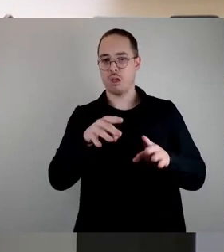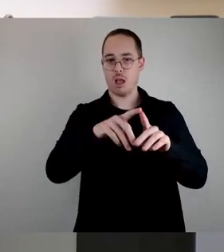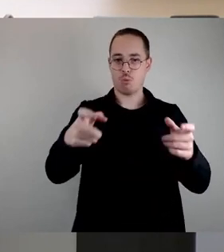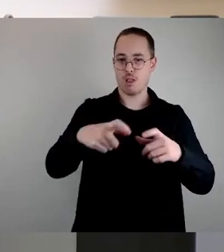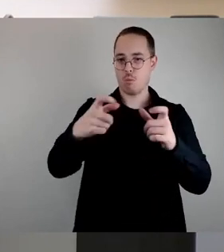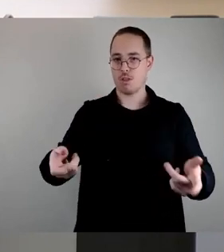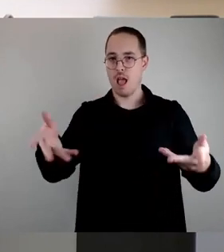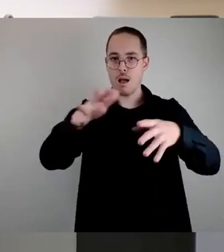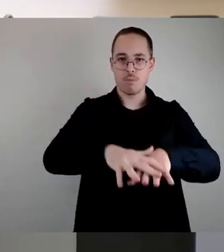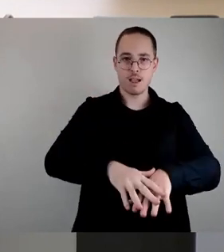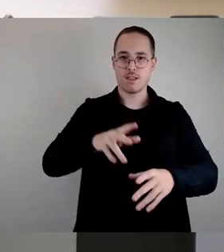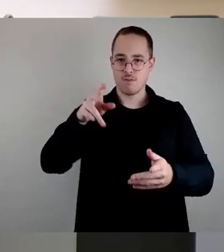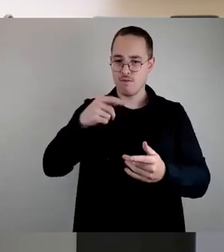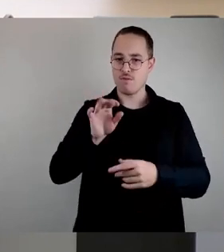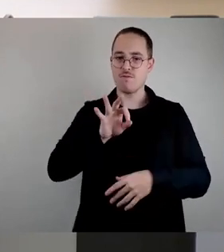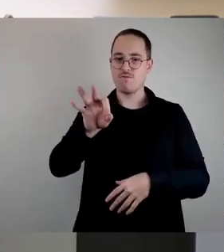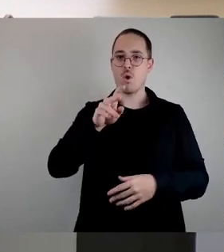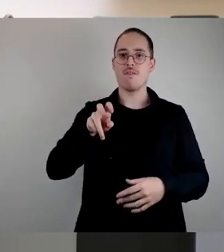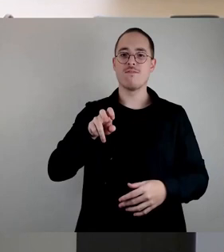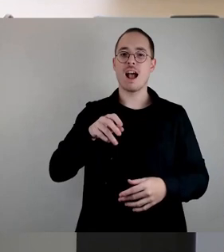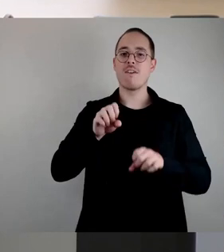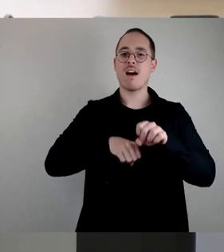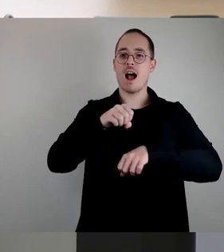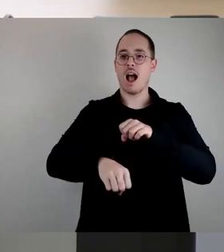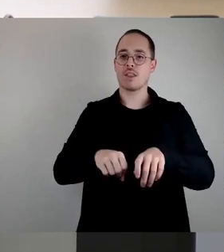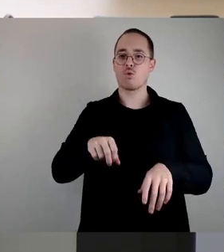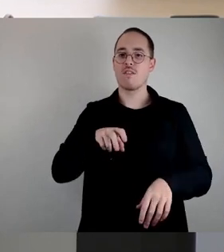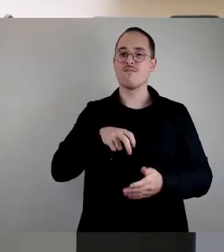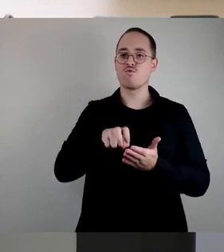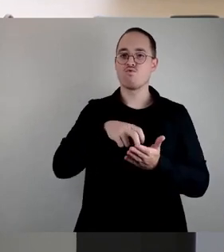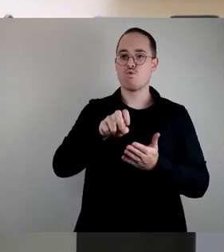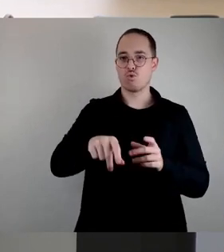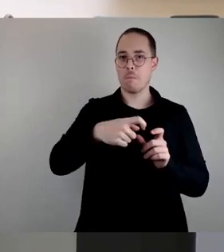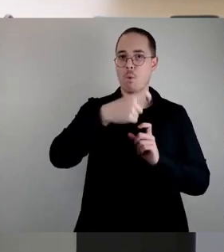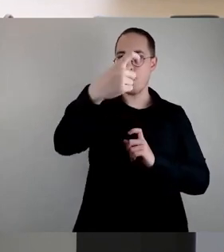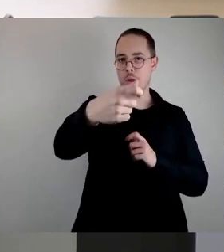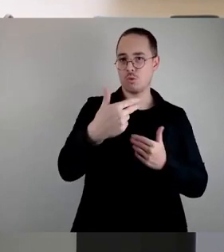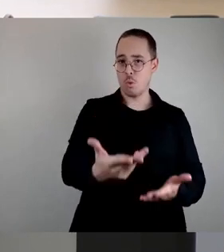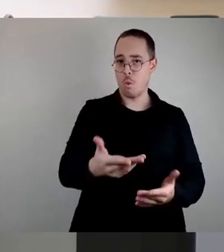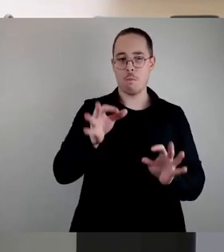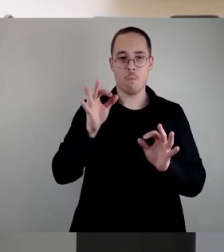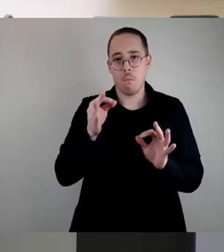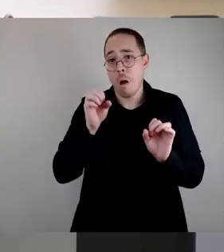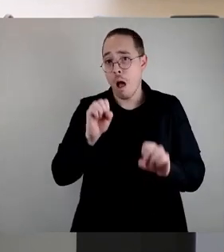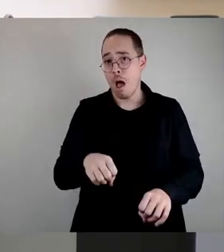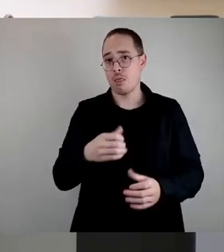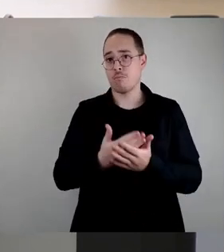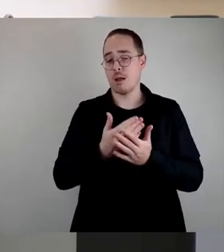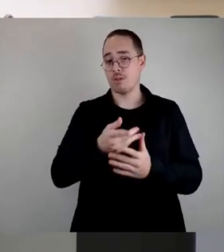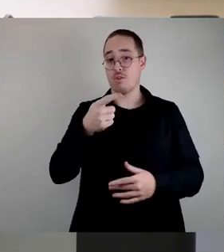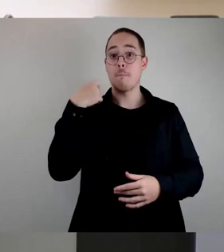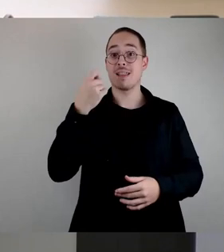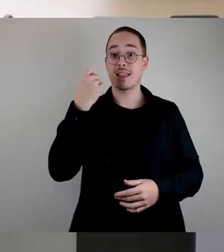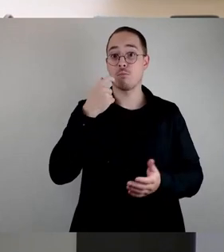Radfußbrücke hat keine Betriebskosten. Das ist gerade mal der Brückenunterhalt.